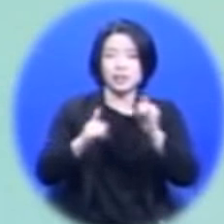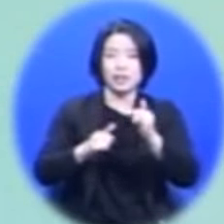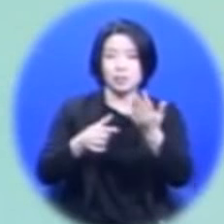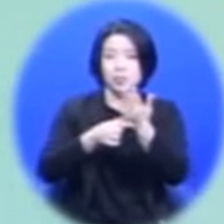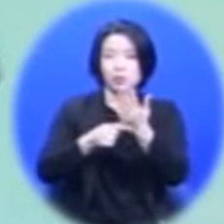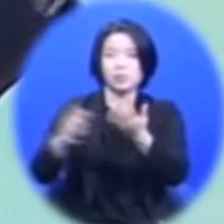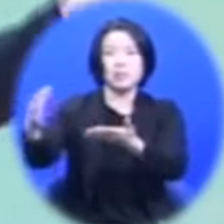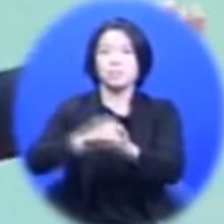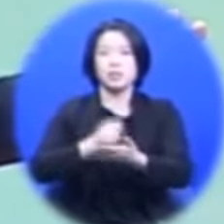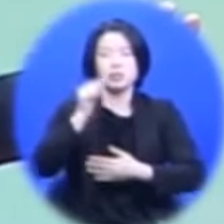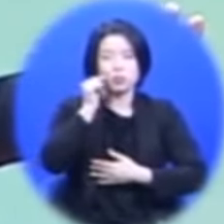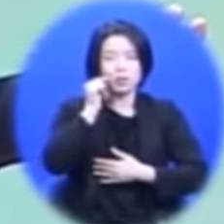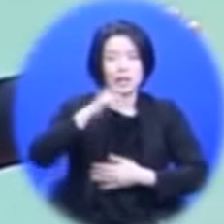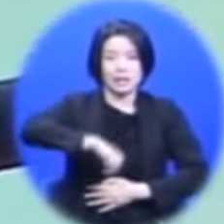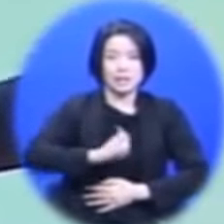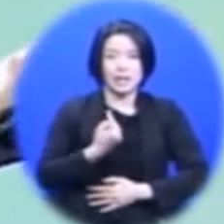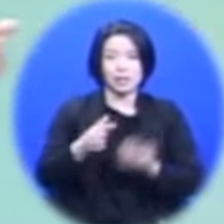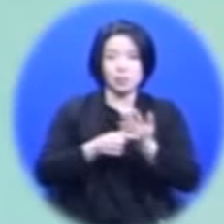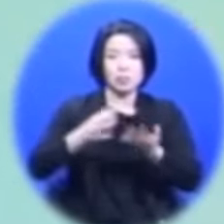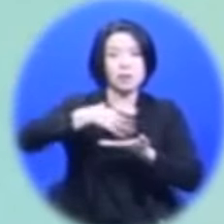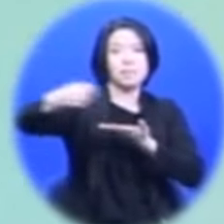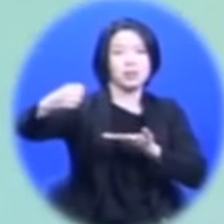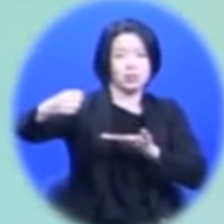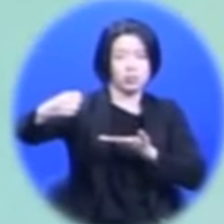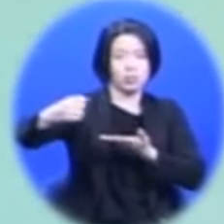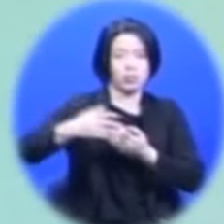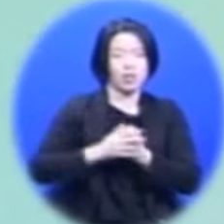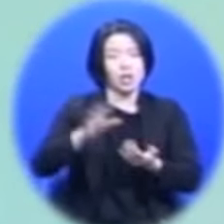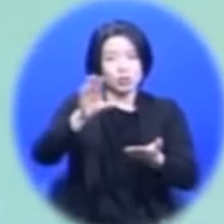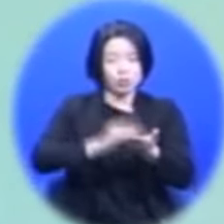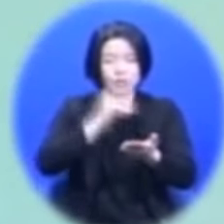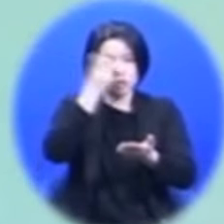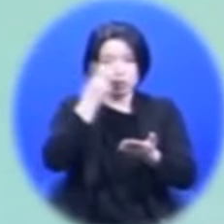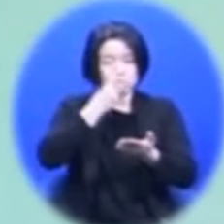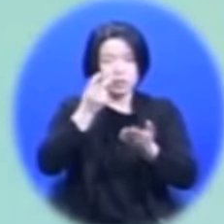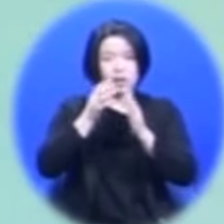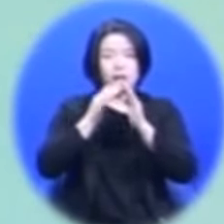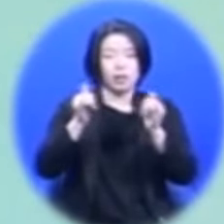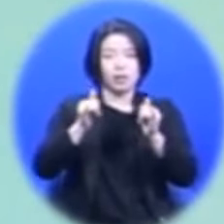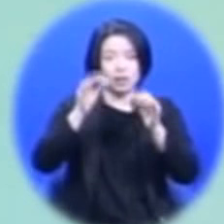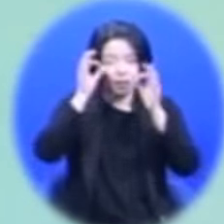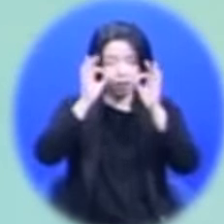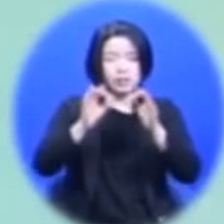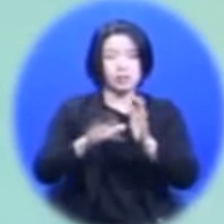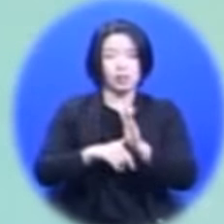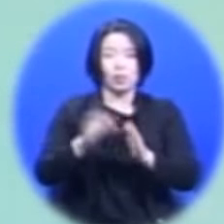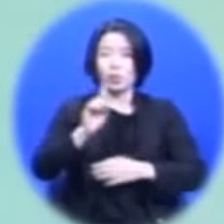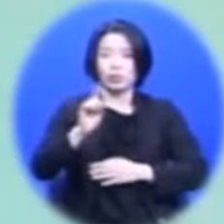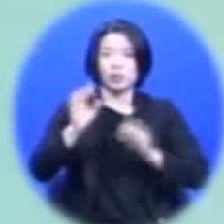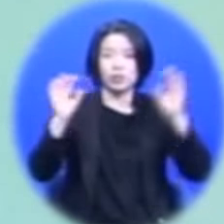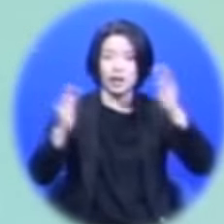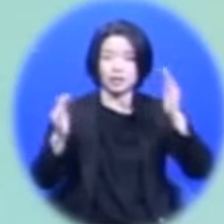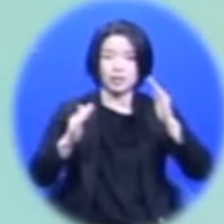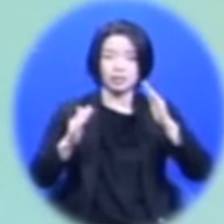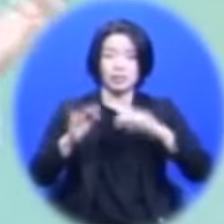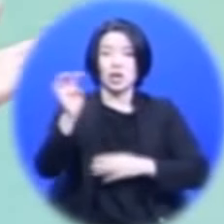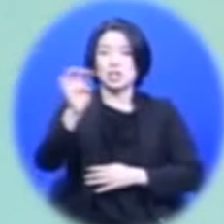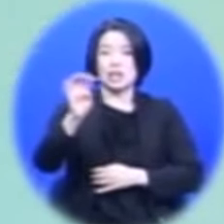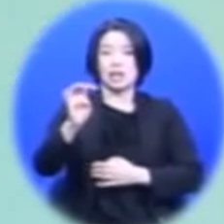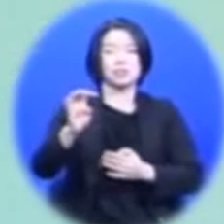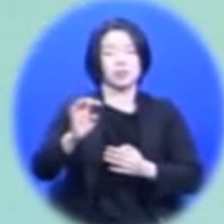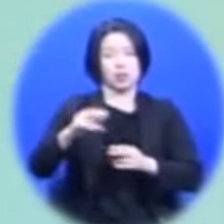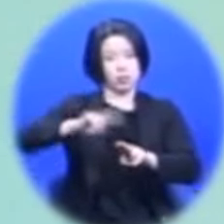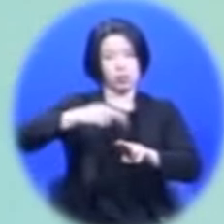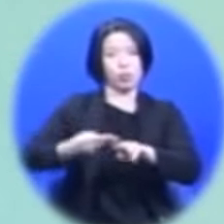못하고 자기 딱지만 다 뺏긴 거. 숙제 검사를 하시는데 어떤 아이는 40장씩 가지고 있는 아이가 있어요. 상